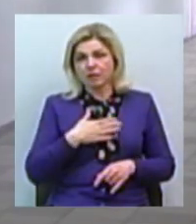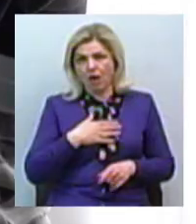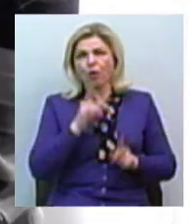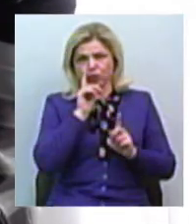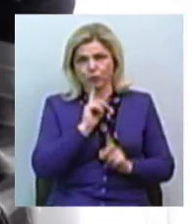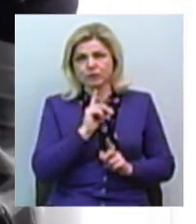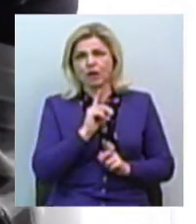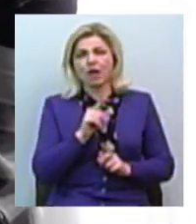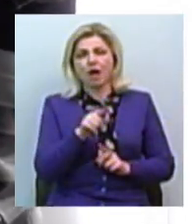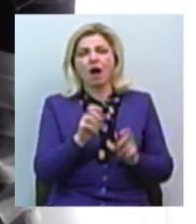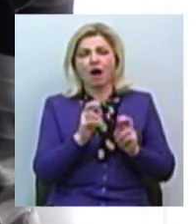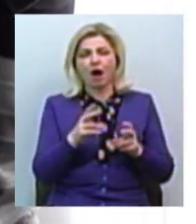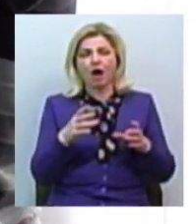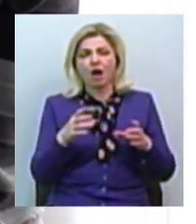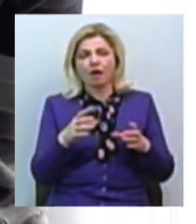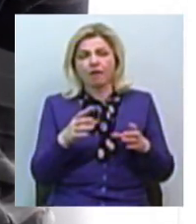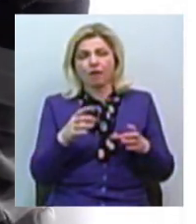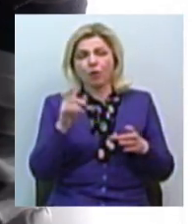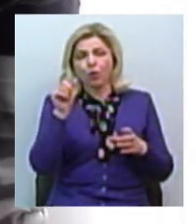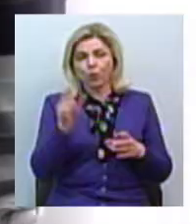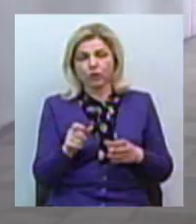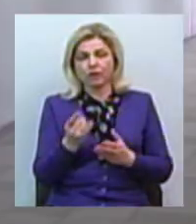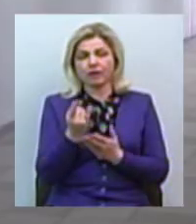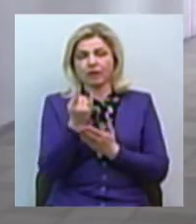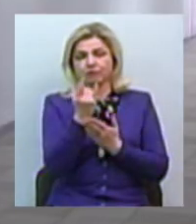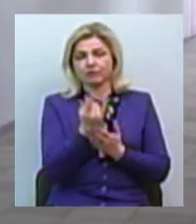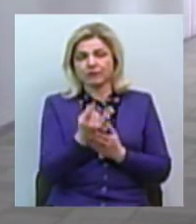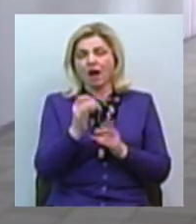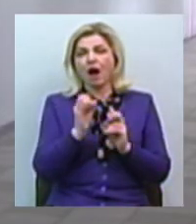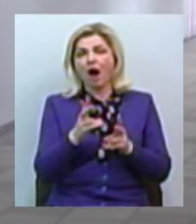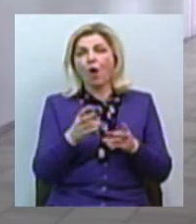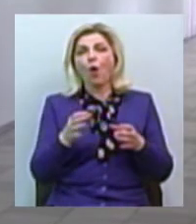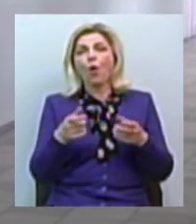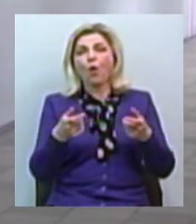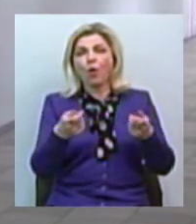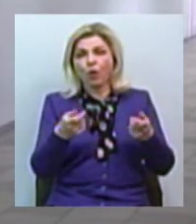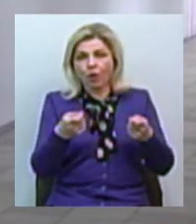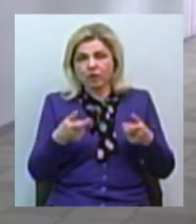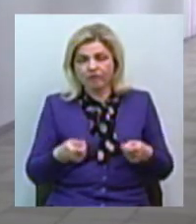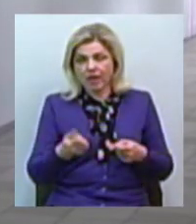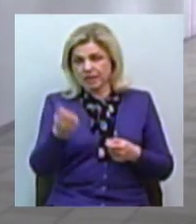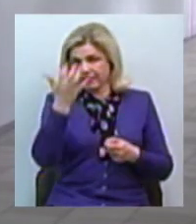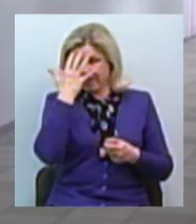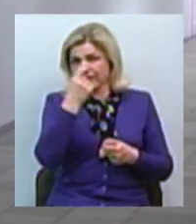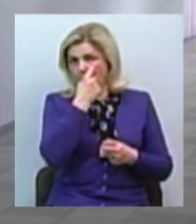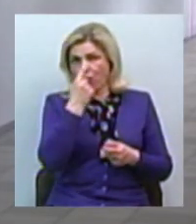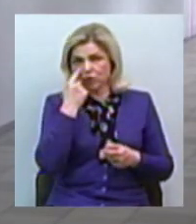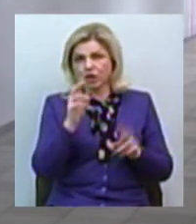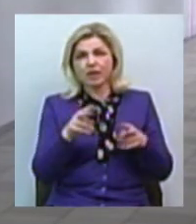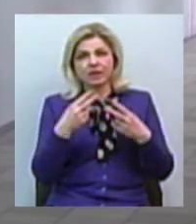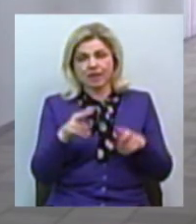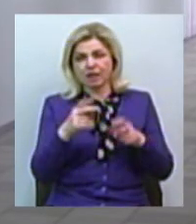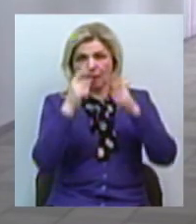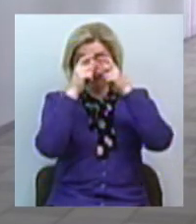представляє в вигляді конверту, тобто дитина кладеться всередину, закривається, він не світить дитині в очі, не треба одягати дитині